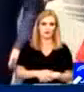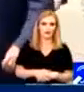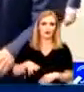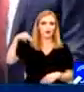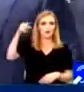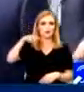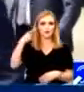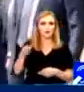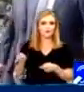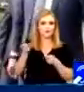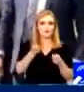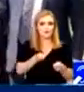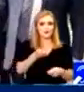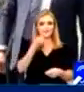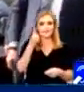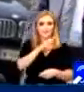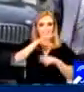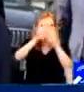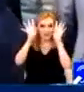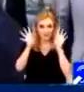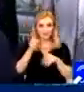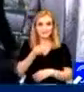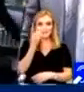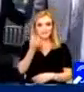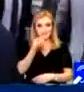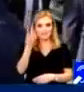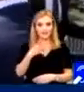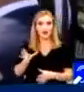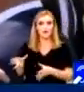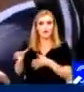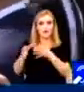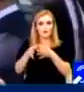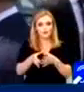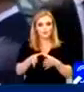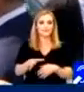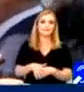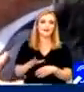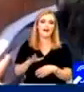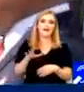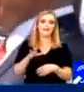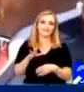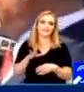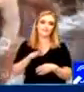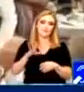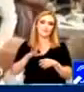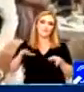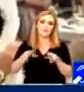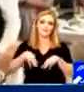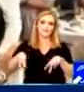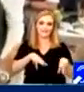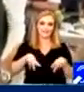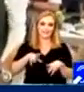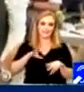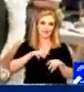Președintele Rusiei a adus mirese un buchet de flori și a venit însoțit de o trupă de soliști kazaci care le-a cântat mirilor o serenadă.